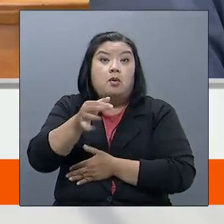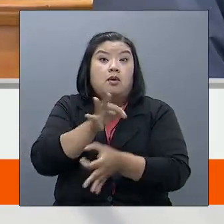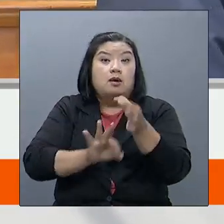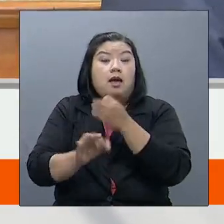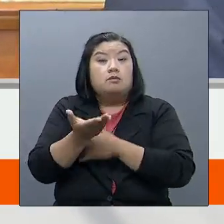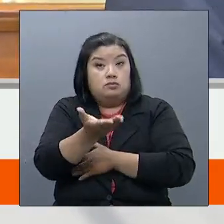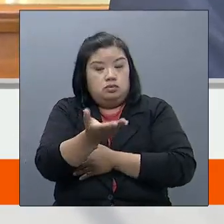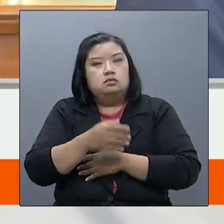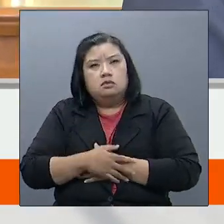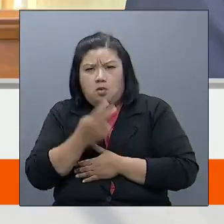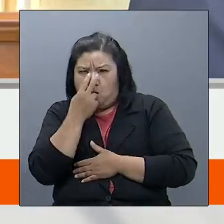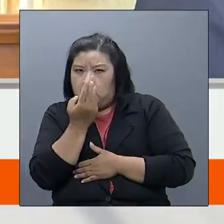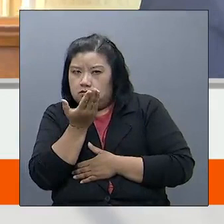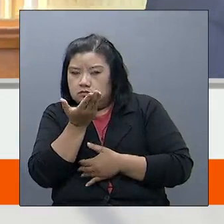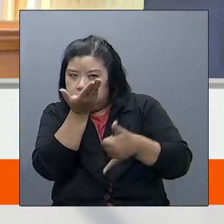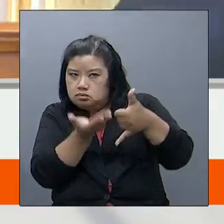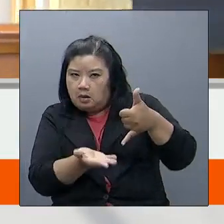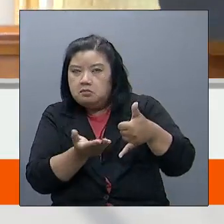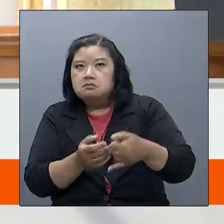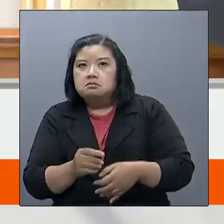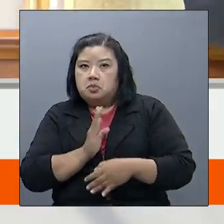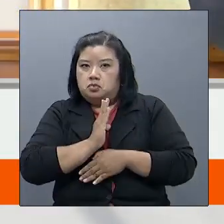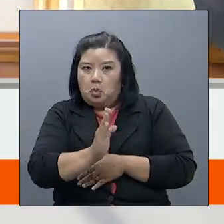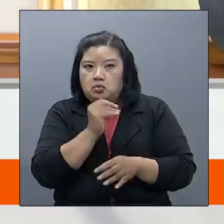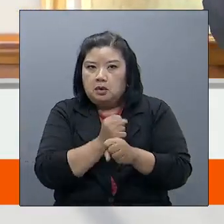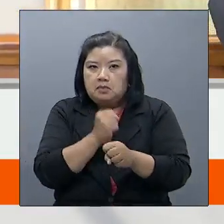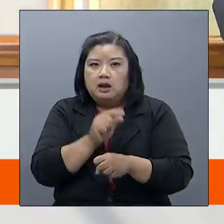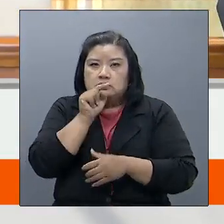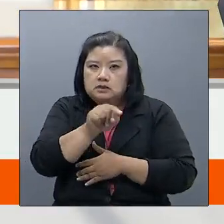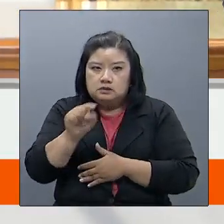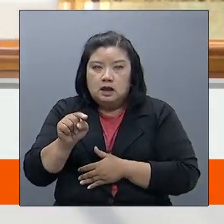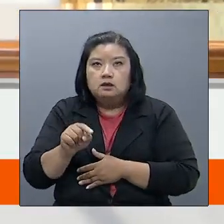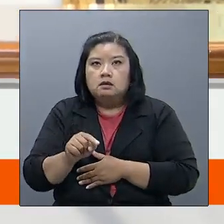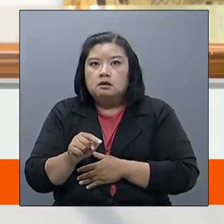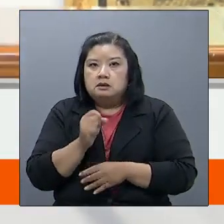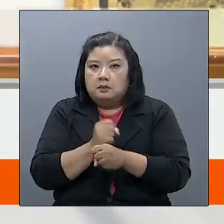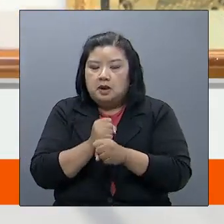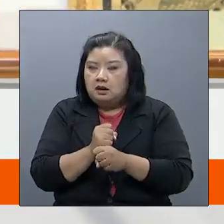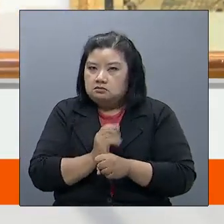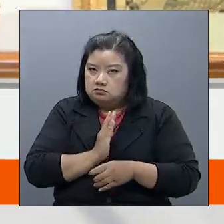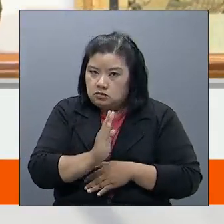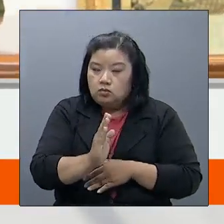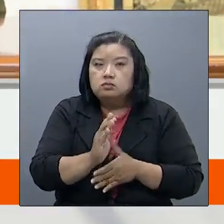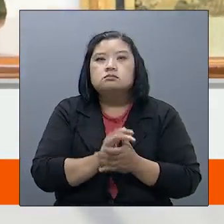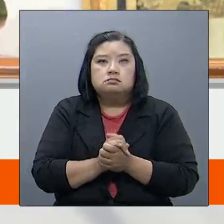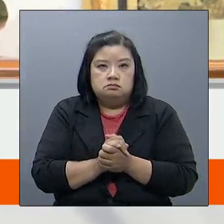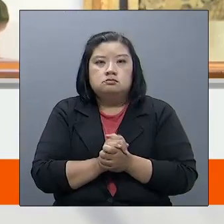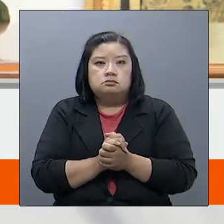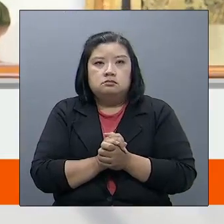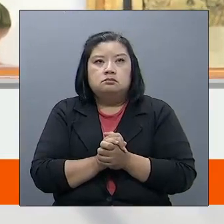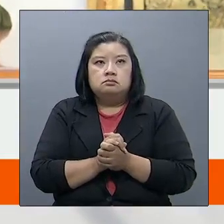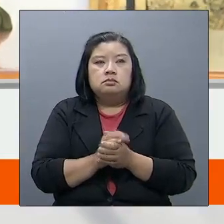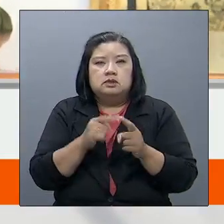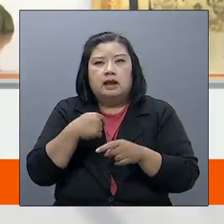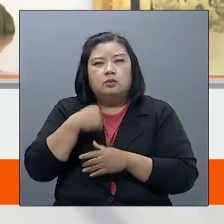ปรไฟล์ของท่านก็เป็นคนที่เฉียบขาดแล้วก็จริงเอาจังนะครับผมไม่ดีใจแต่ทีนี้ว่าผมก็คิ